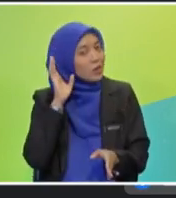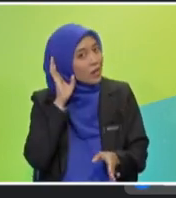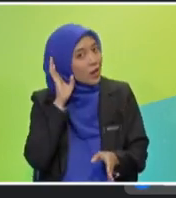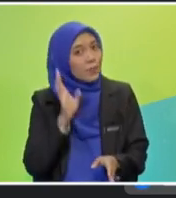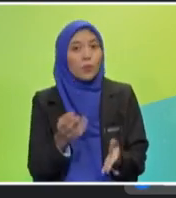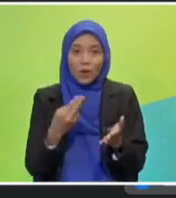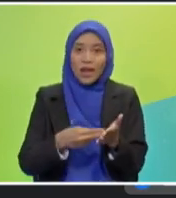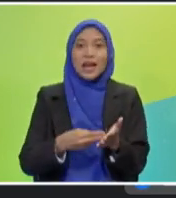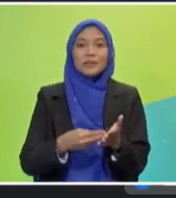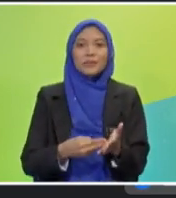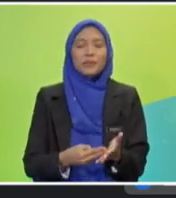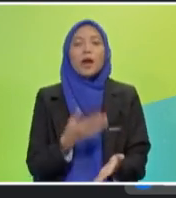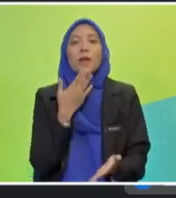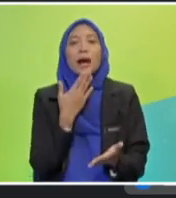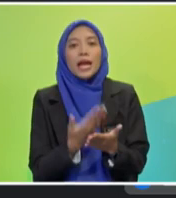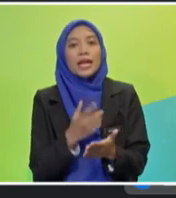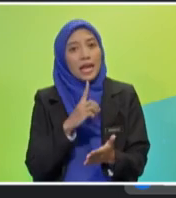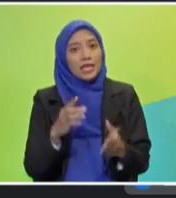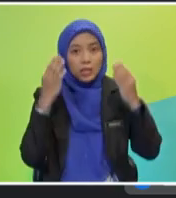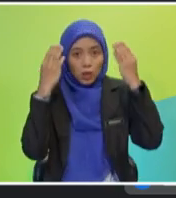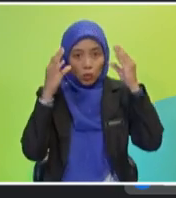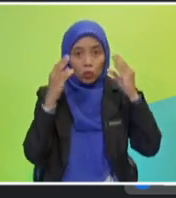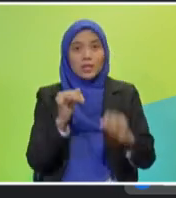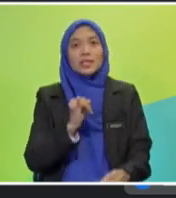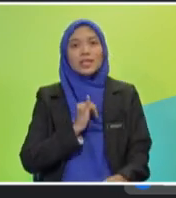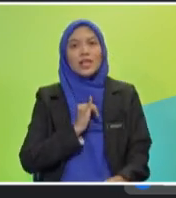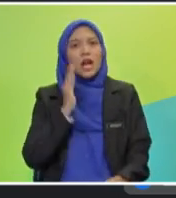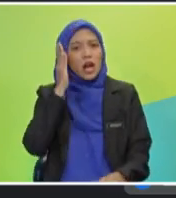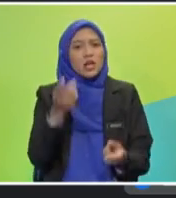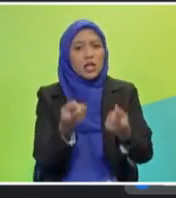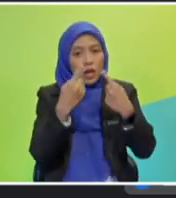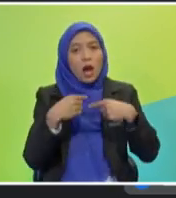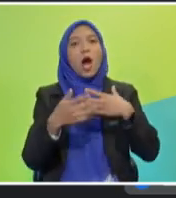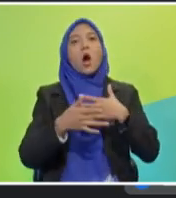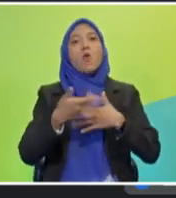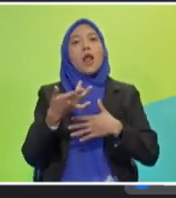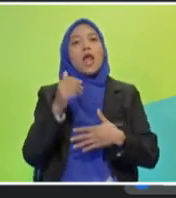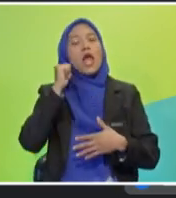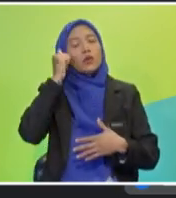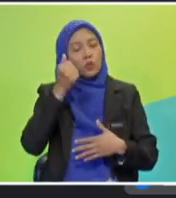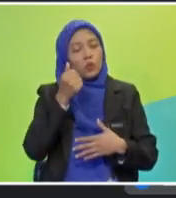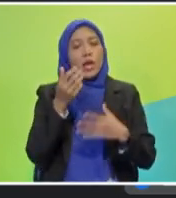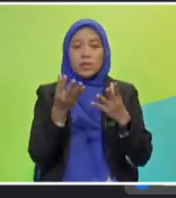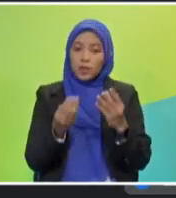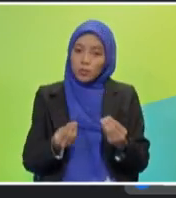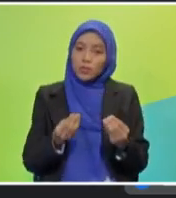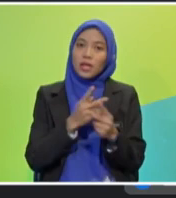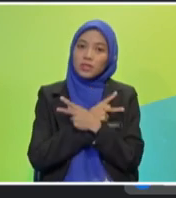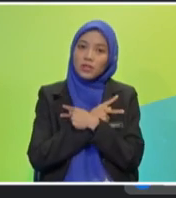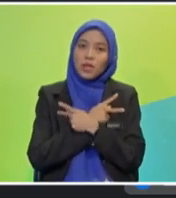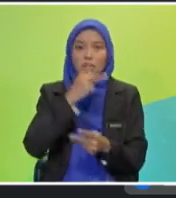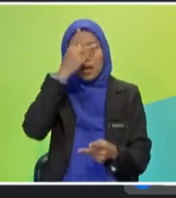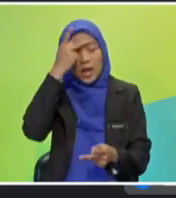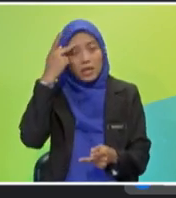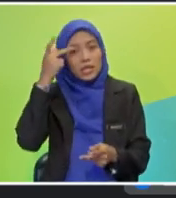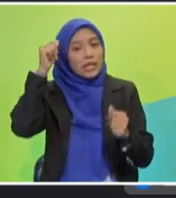Naura. Baiklah, cikgu. Saya akan datang awal esok. Terima kasih kerana